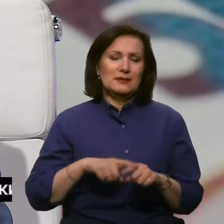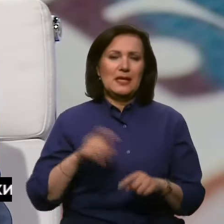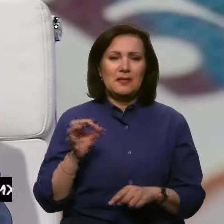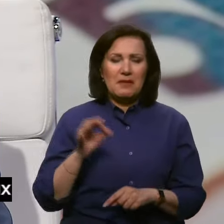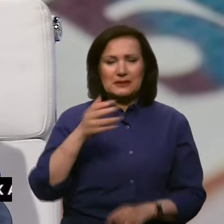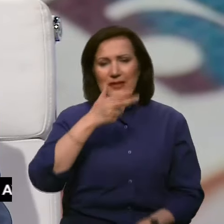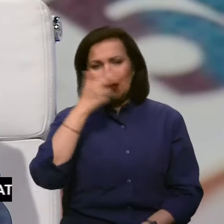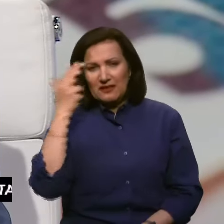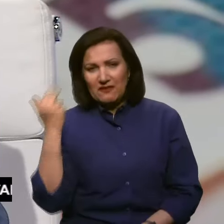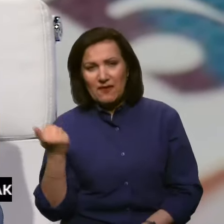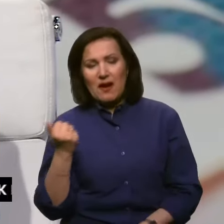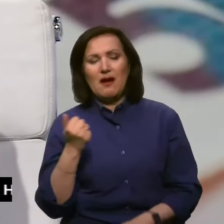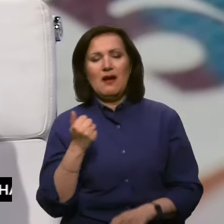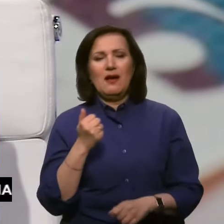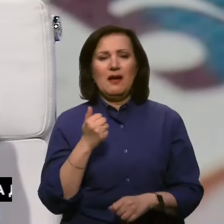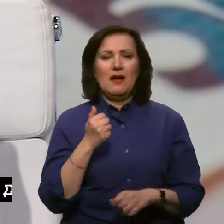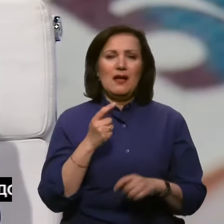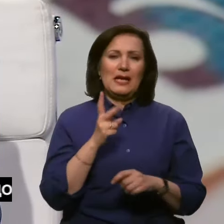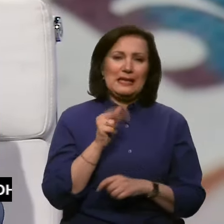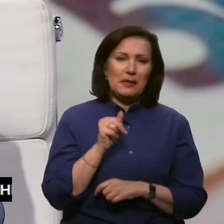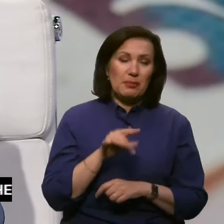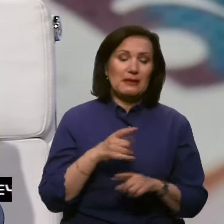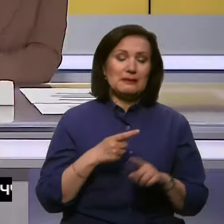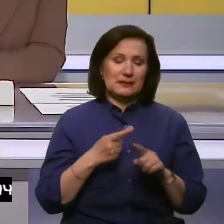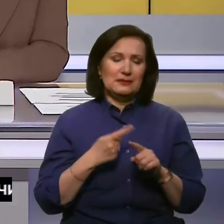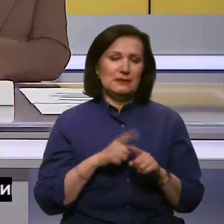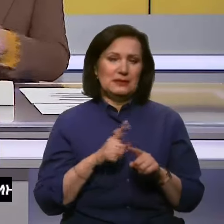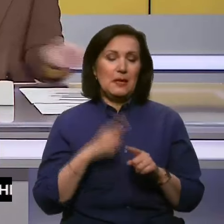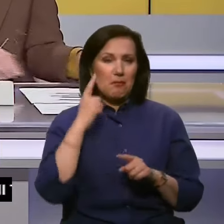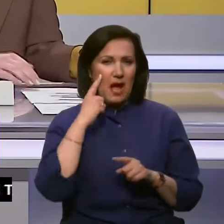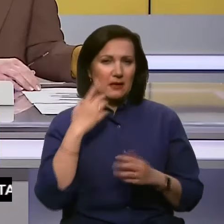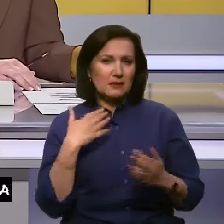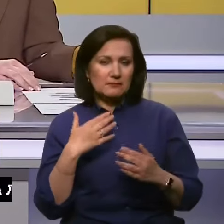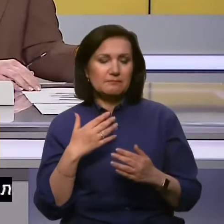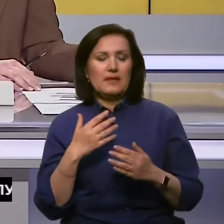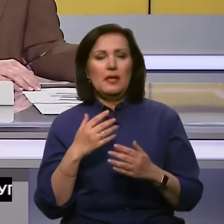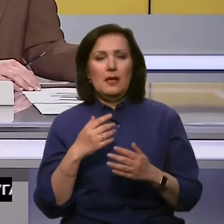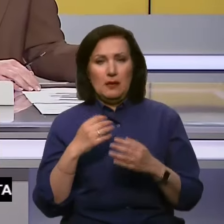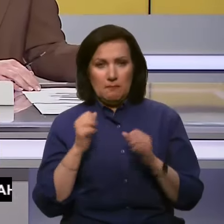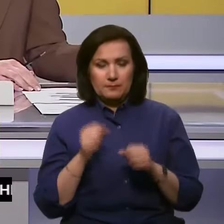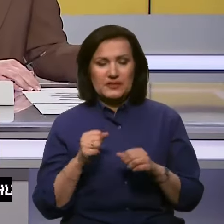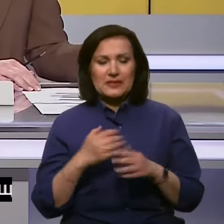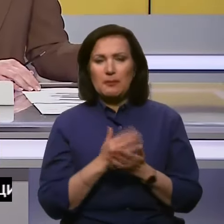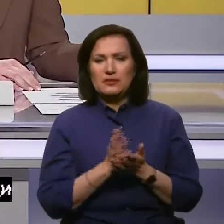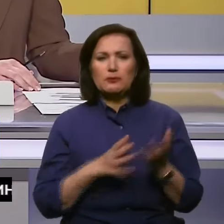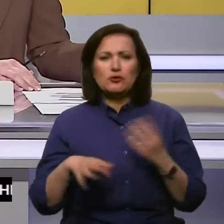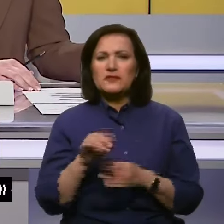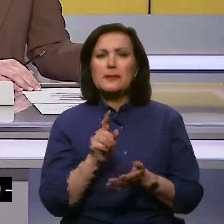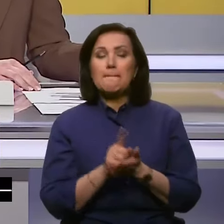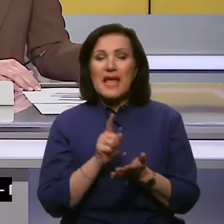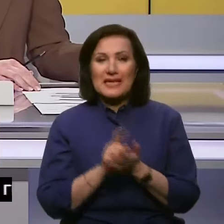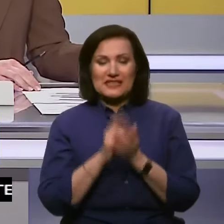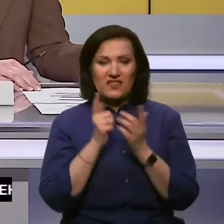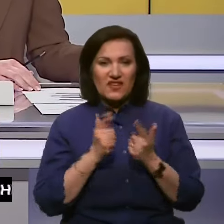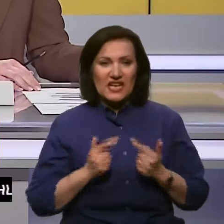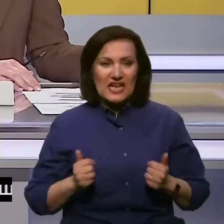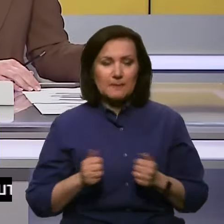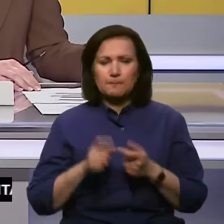добре себе зарекомендував. І такий бальний підхід, він дозволяє забезпечити, що абсолютно всі пенсії в країні